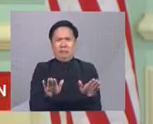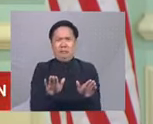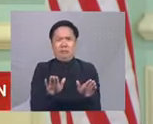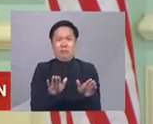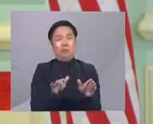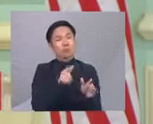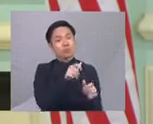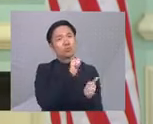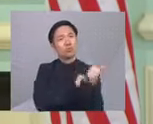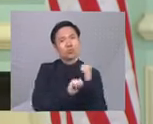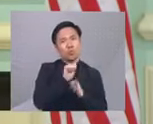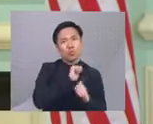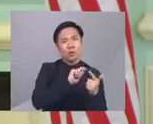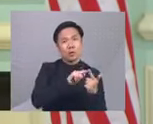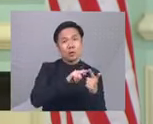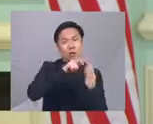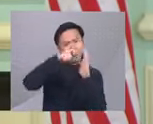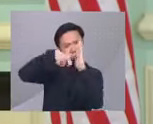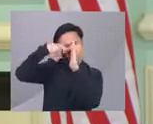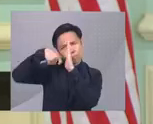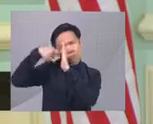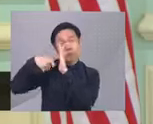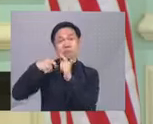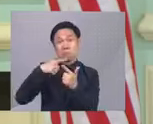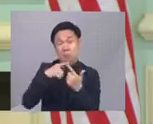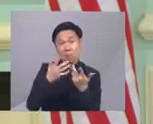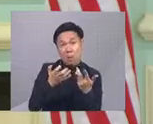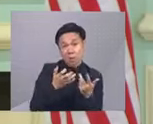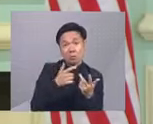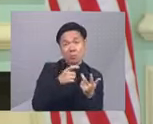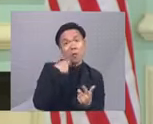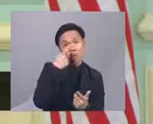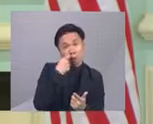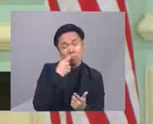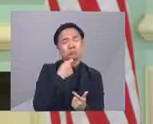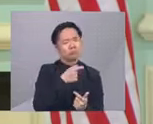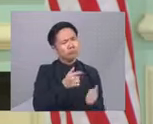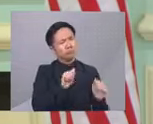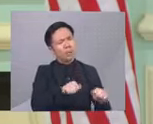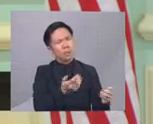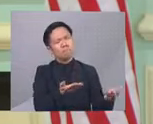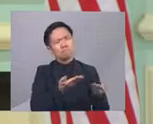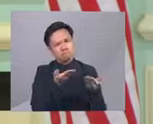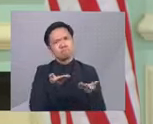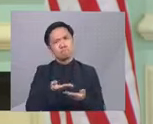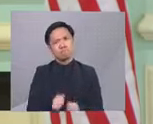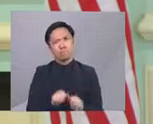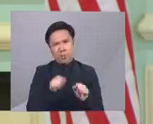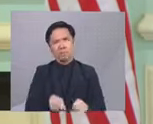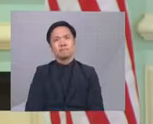kepada pelakon, kru dan sebagainya, kita mengalu-alukannya. Mengenai